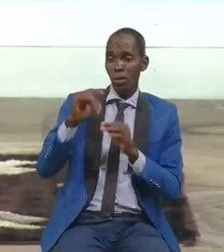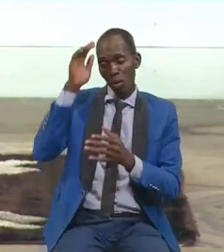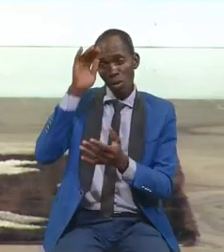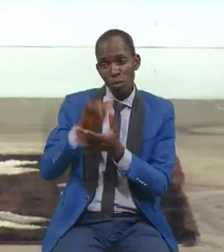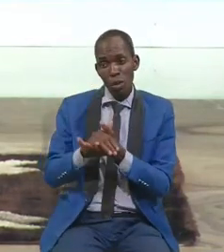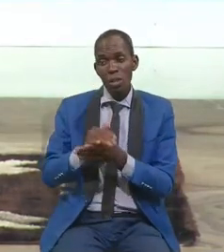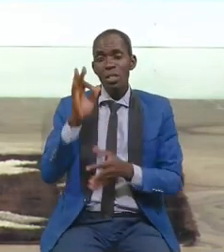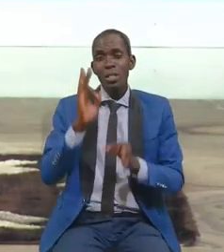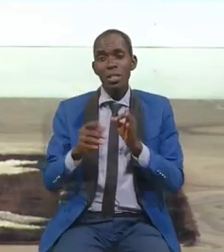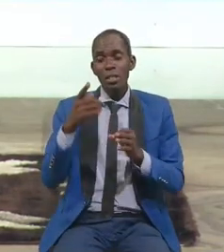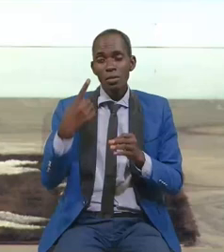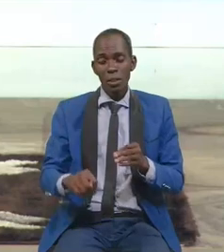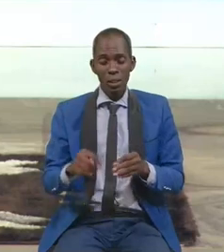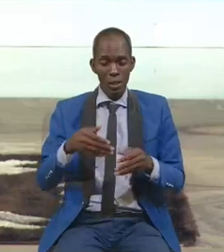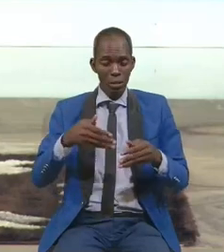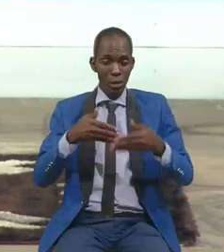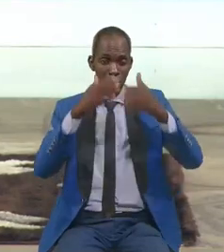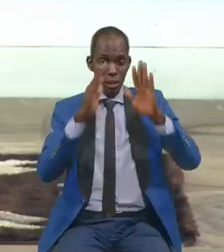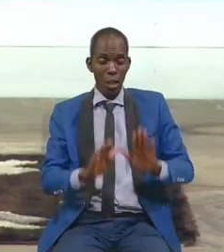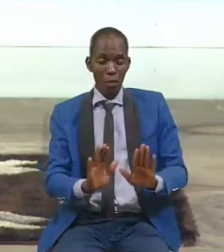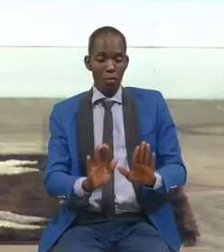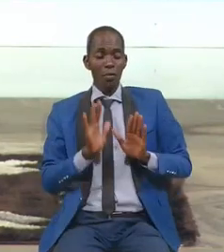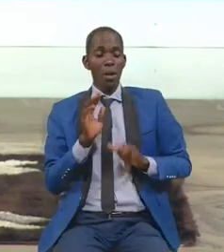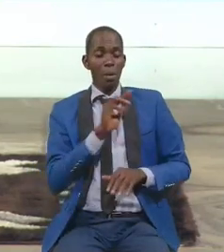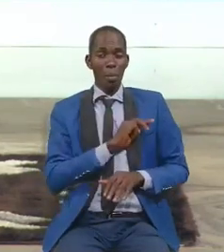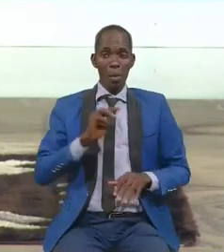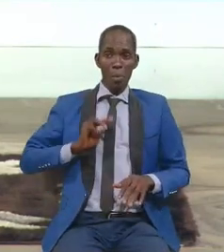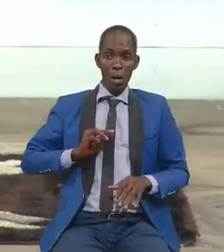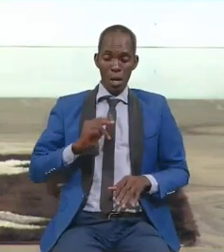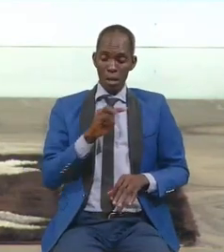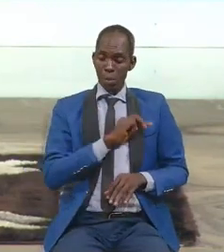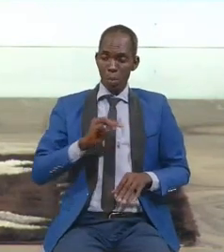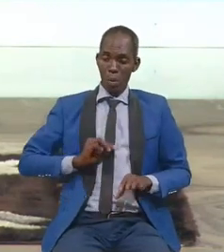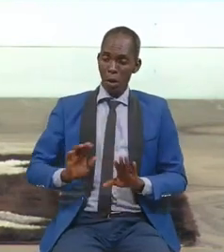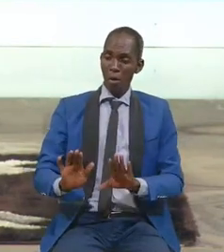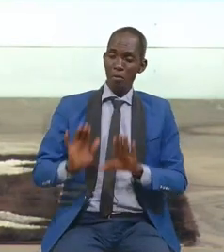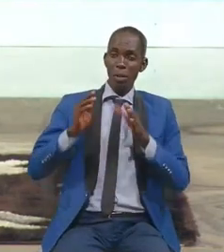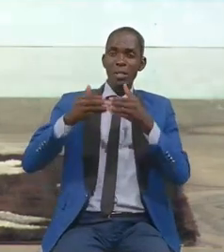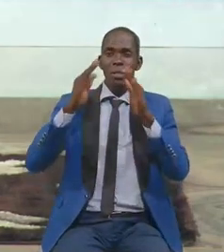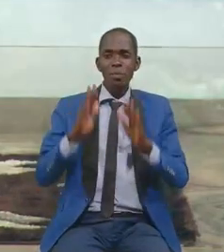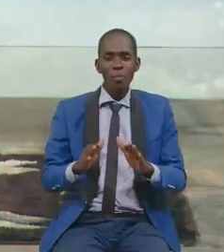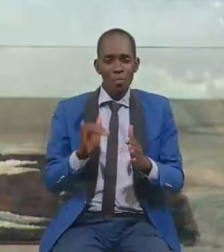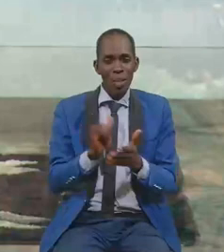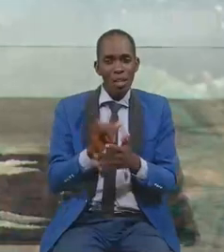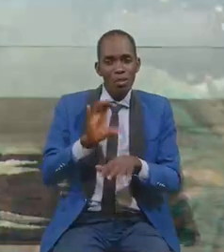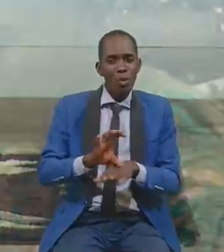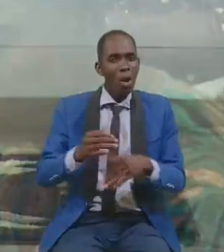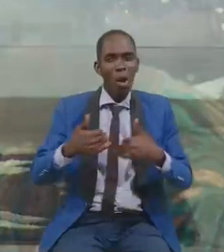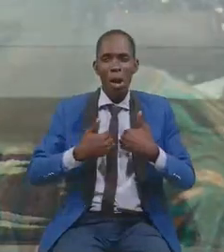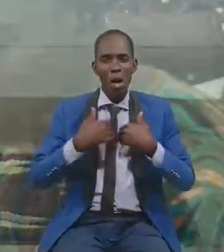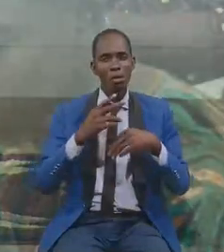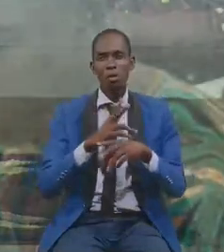dirigeants, et les dirigeants craignent les membres de l'église. Donc, c'est une église sans